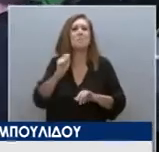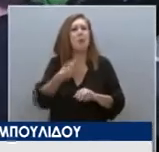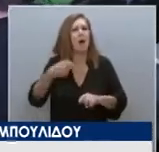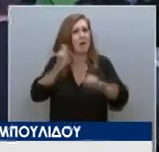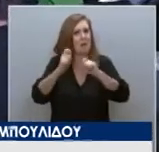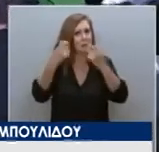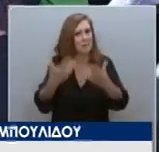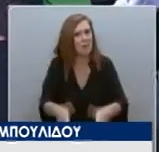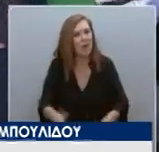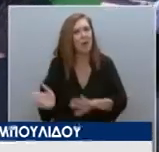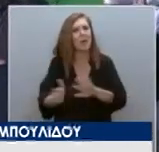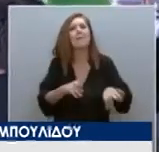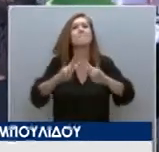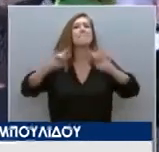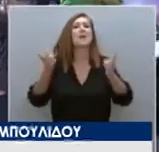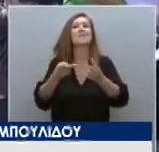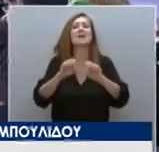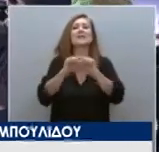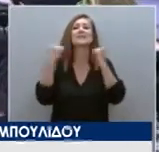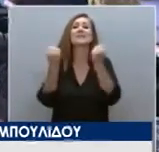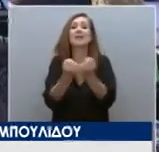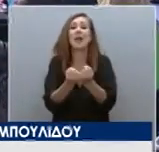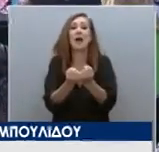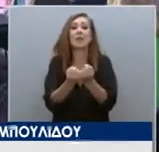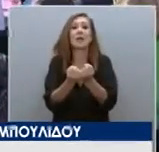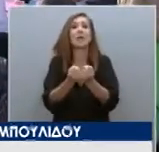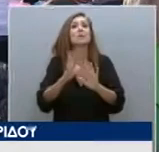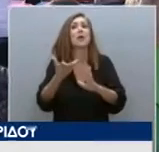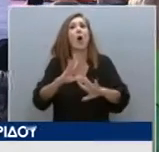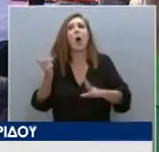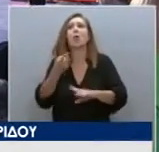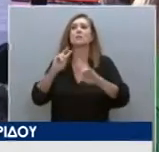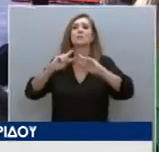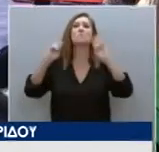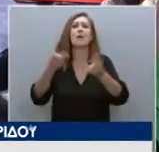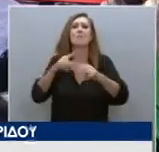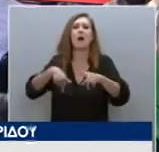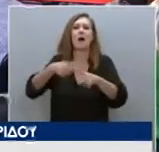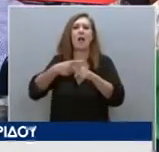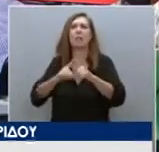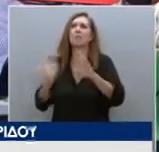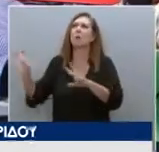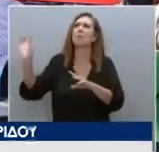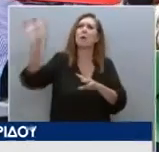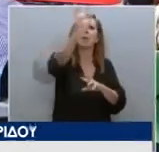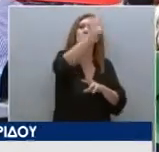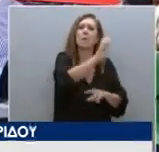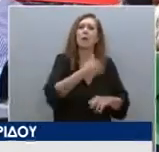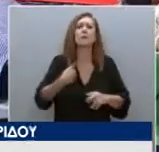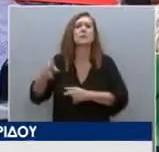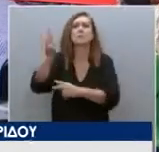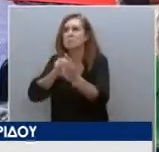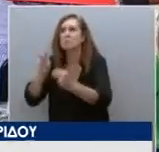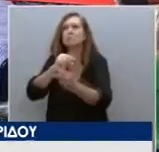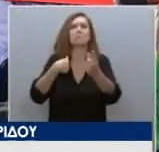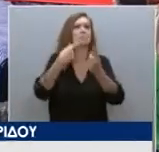Στη Θράκη αλλά και ευρύτερα στην περιφέρεια Ανατολικής Μακεδονίας και Θράκης αναφέρθηκε ο πρόεδρος του ΣΥΡΙΖΑ Αλέξης Τσίπρας κατά τη διάρκεια